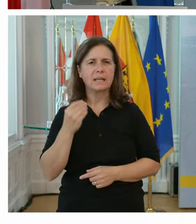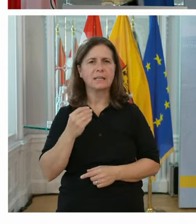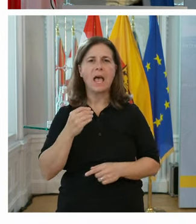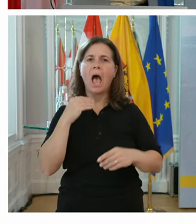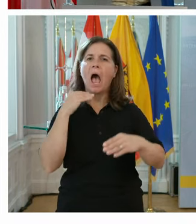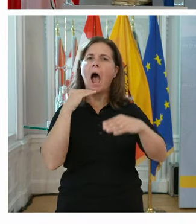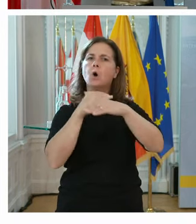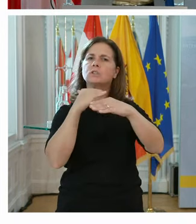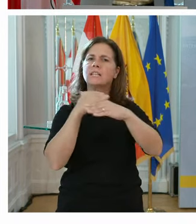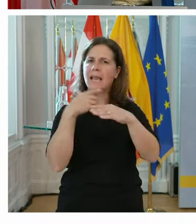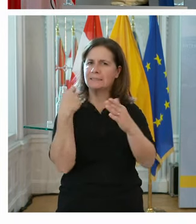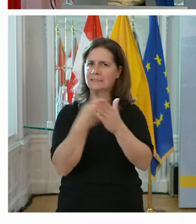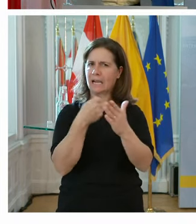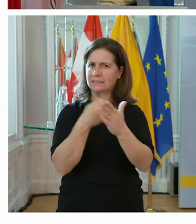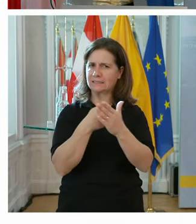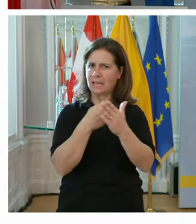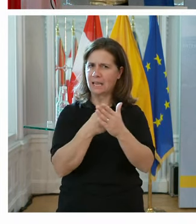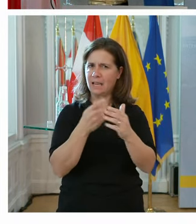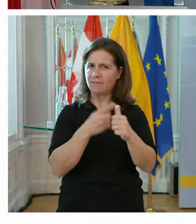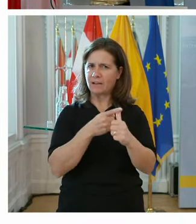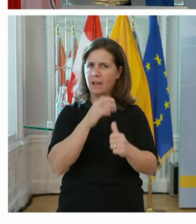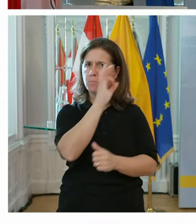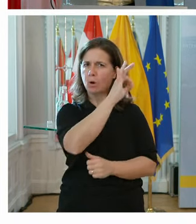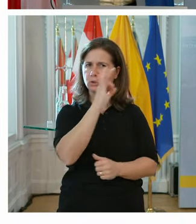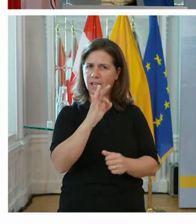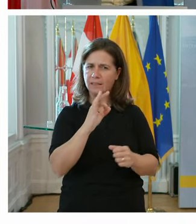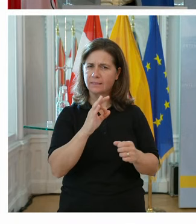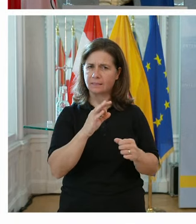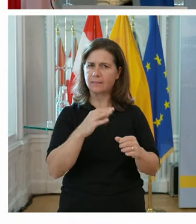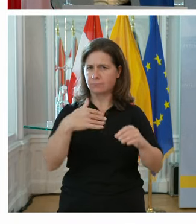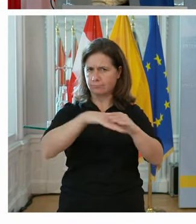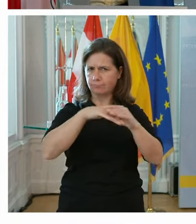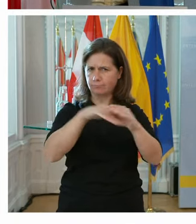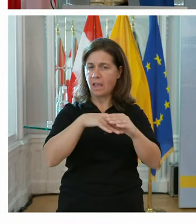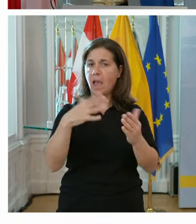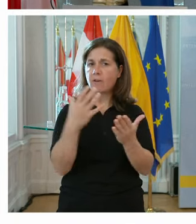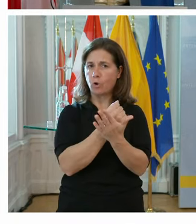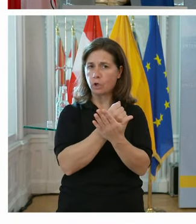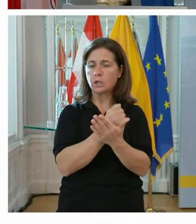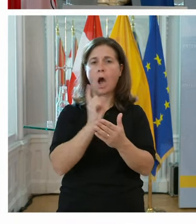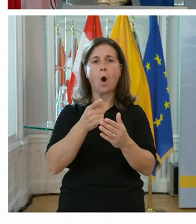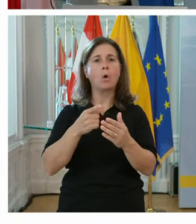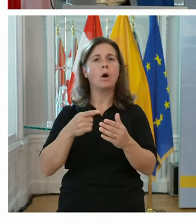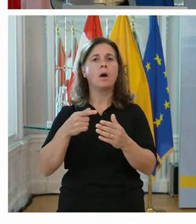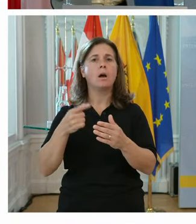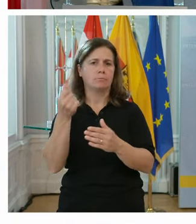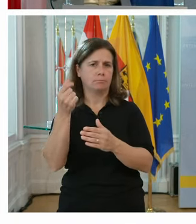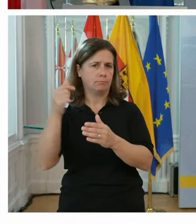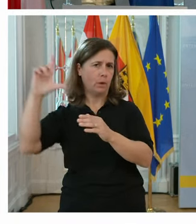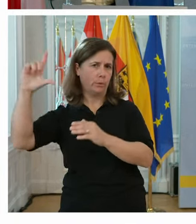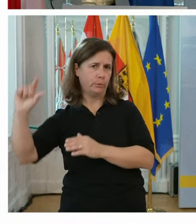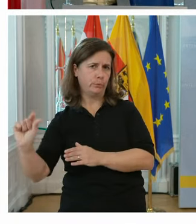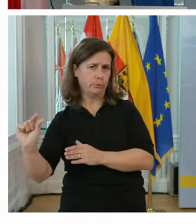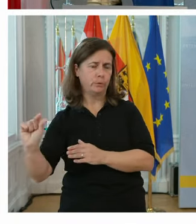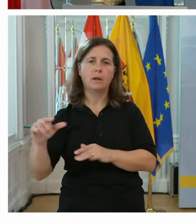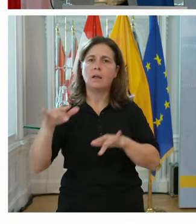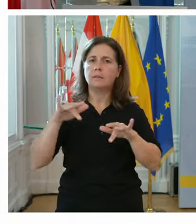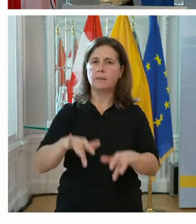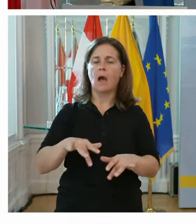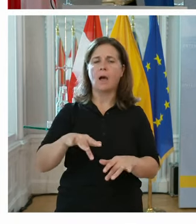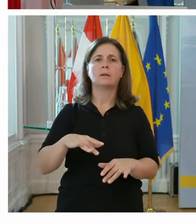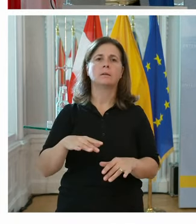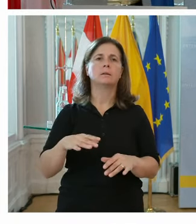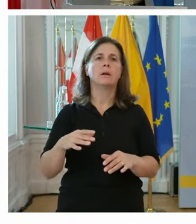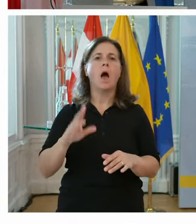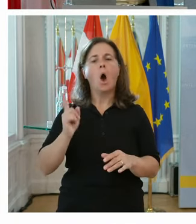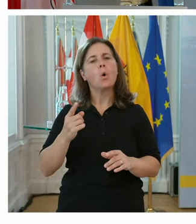geht, durch die Erfüllung der Pflichtstellenbesetzung wird natürlich auch die Quote reduziert. Das heißt, da gibt es auch wirklich einen monetären Anreiz